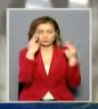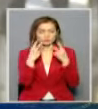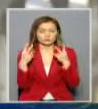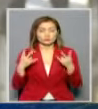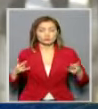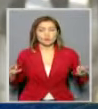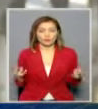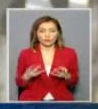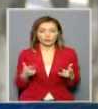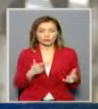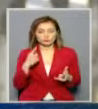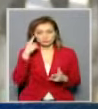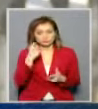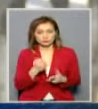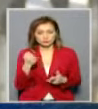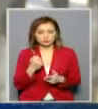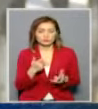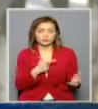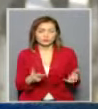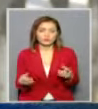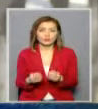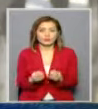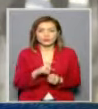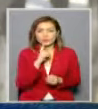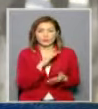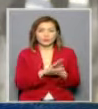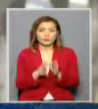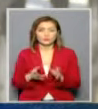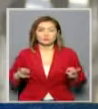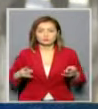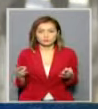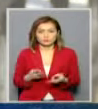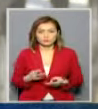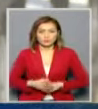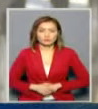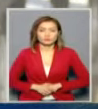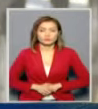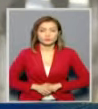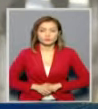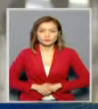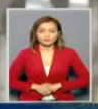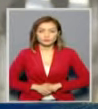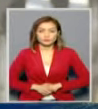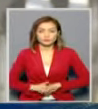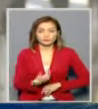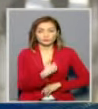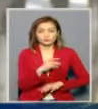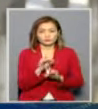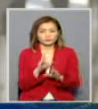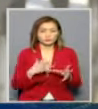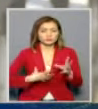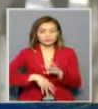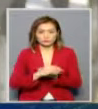сконцентрированно воевать с теми экстремистами, которые устроили данные события в Казахстане. Я бы хотела сказать всем